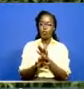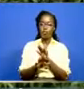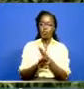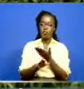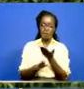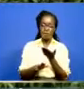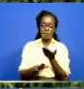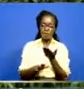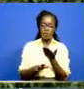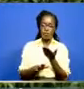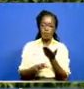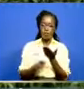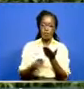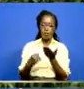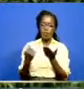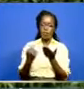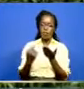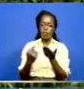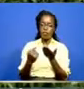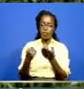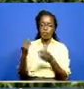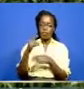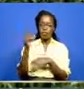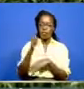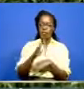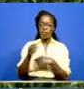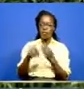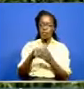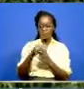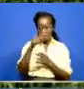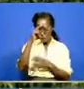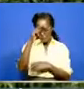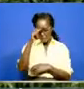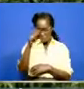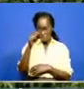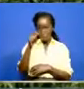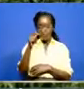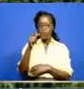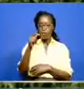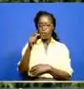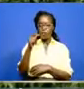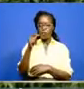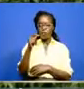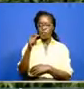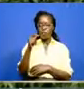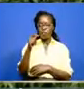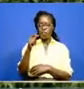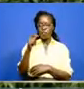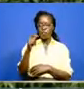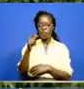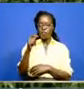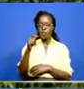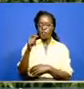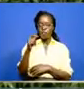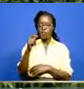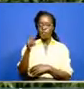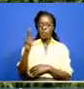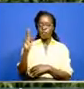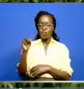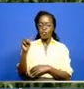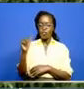hicho ndicho ambacho siku zote mheshimiwa hayati Rais Magufuli amekuwa anakitaka